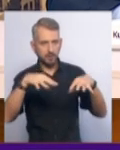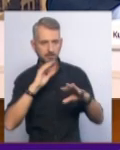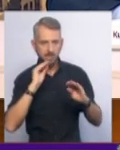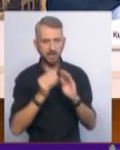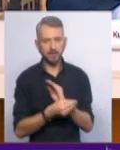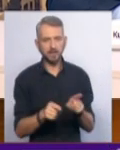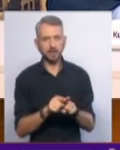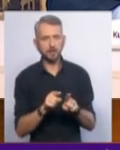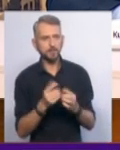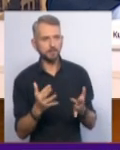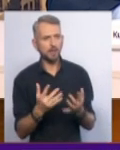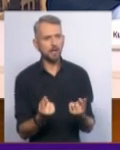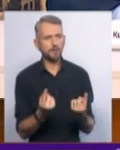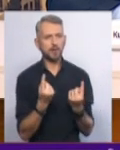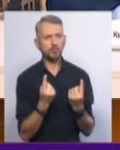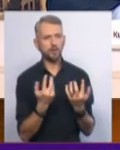такий, ну,